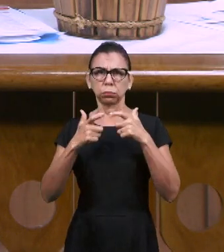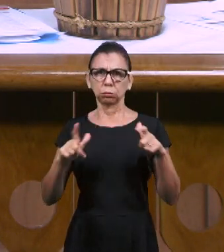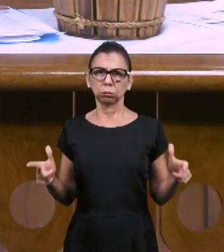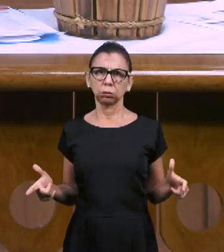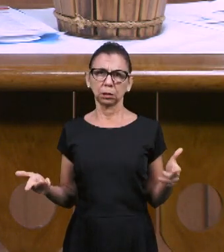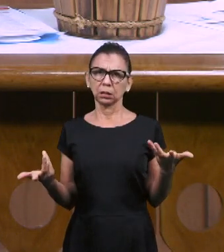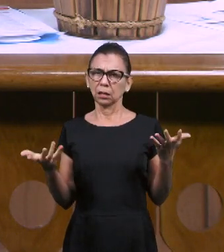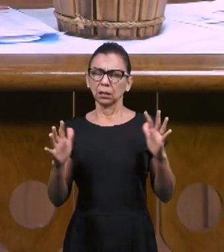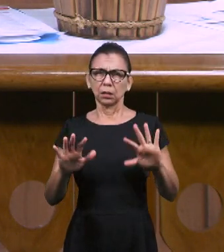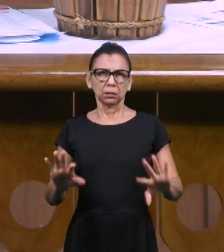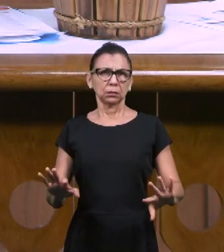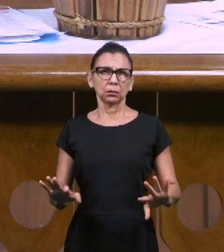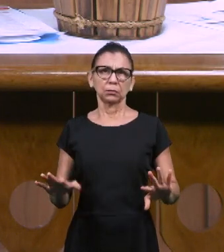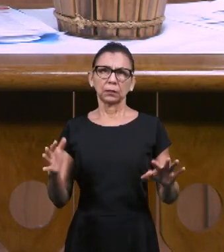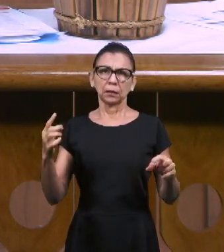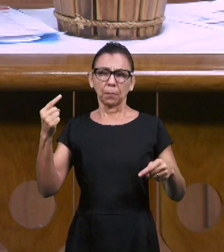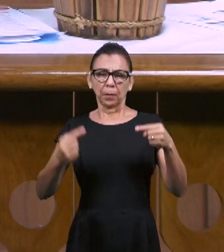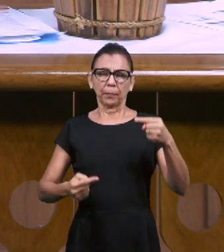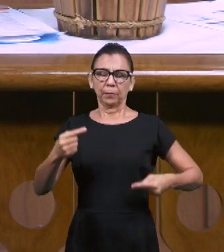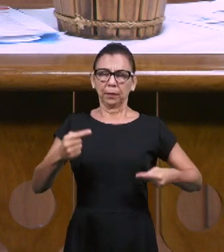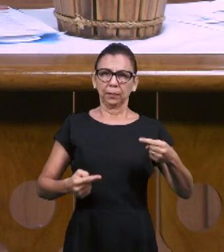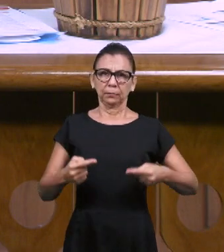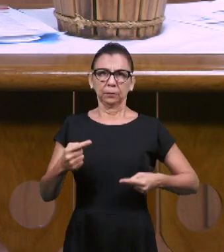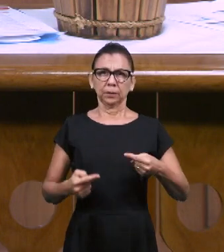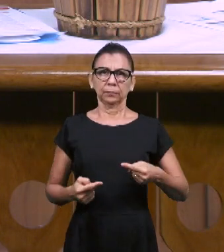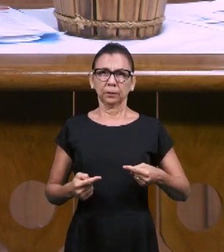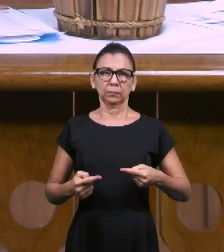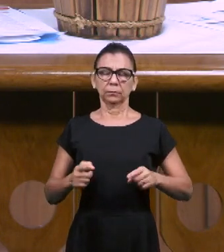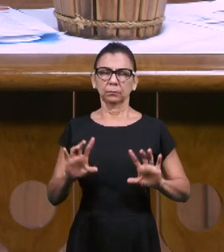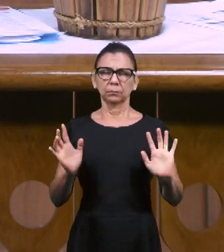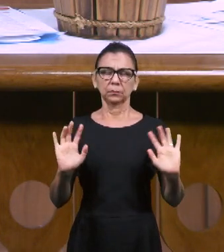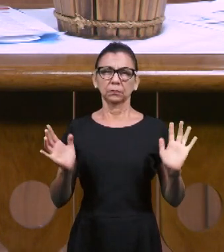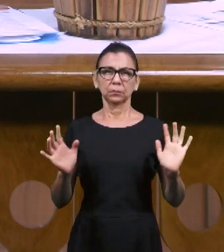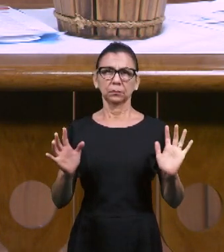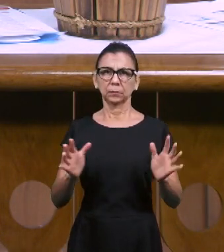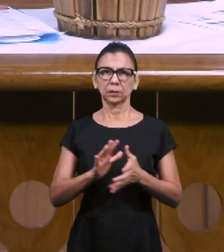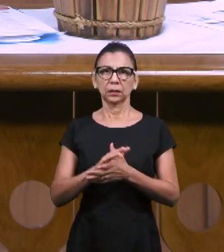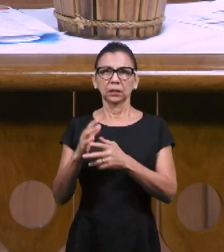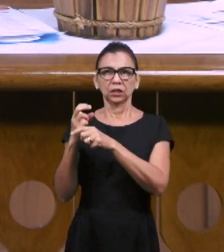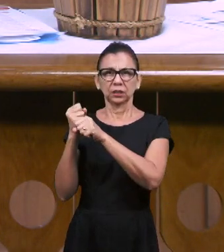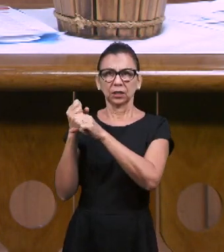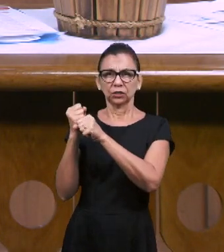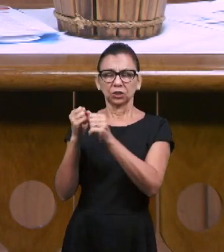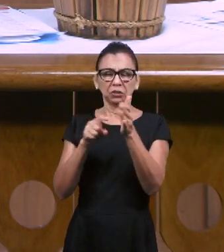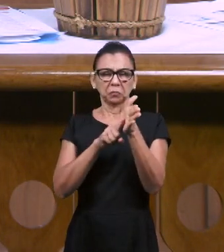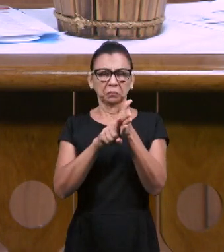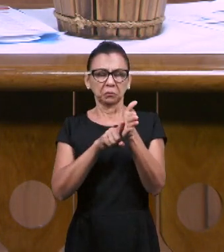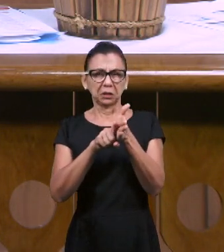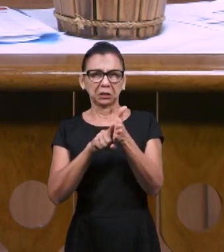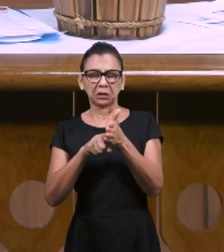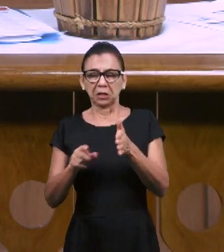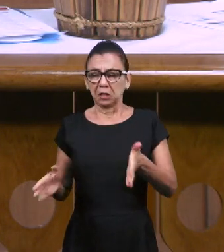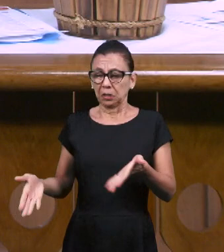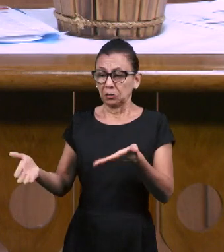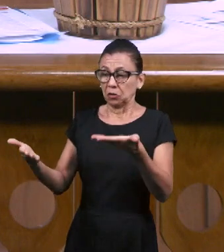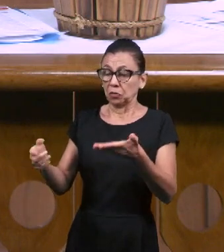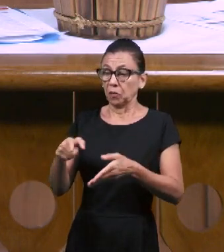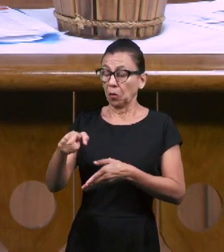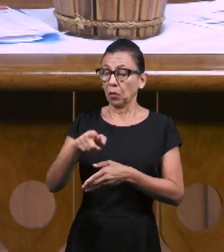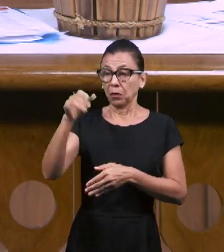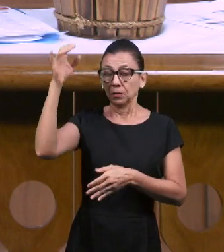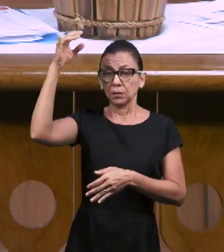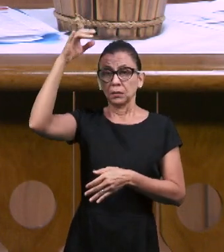faire des distinctions ici, échange de nombres, des chiffres, parce que l'État du Espírito